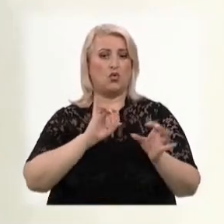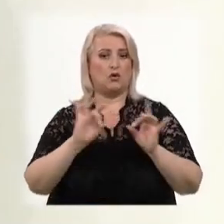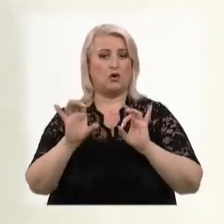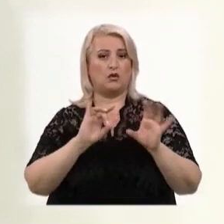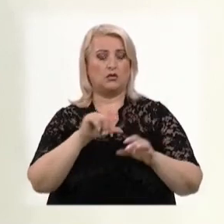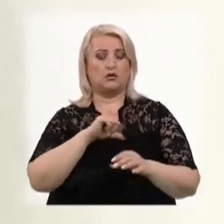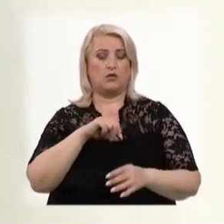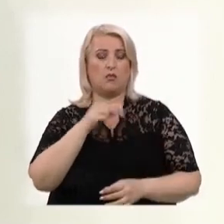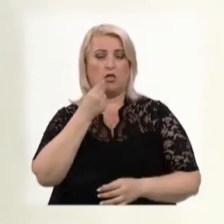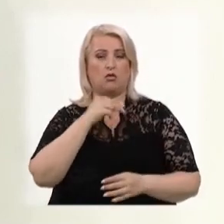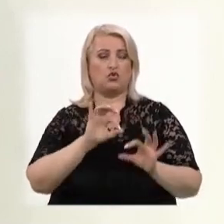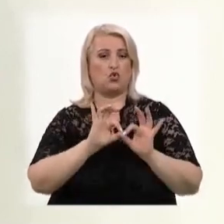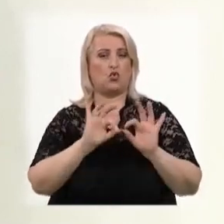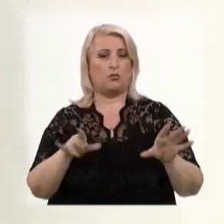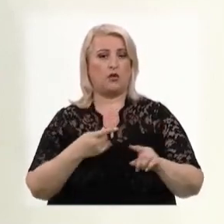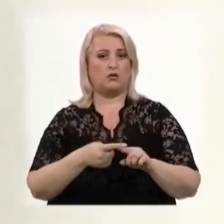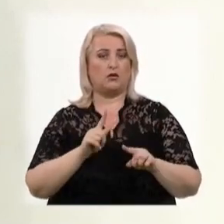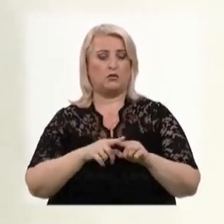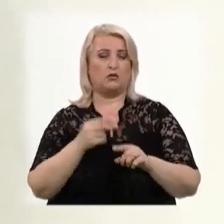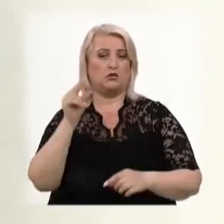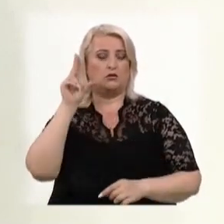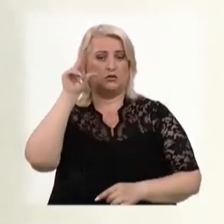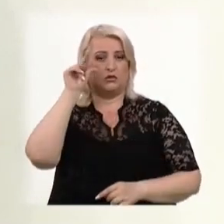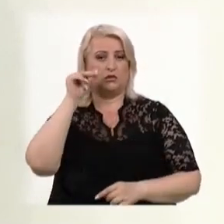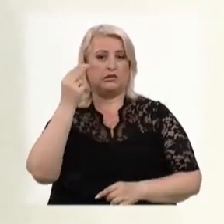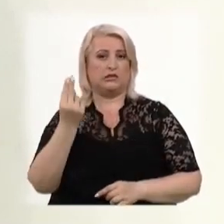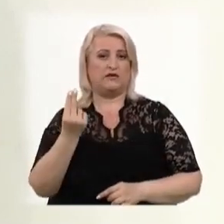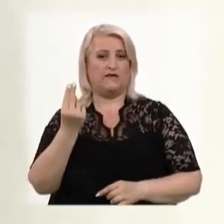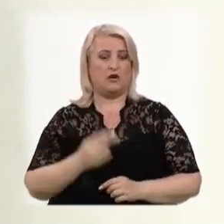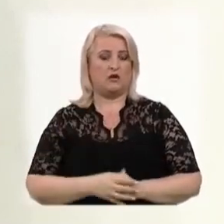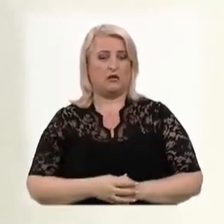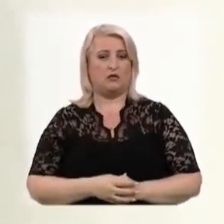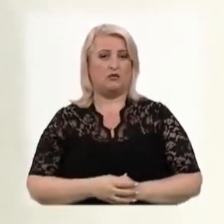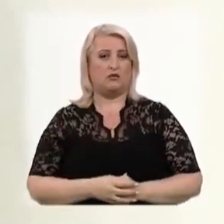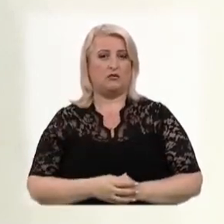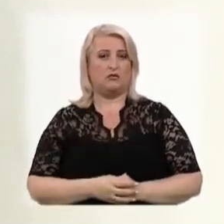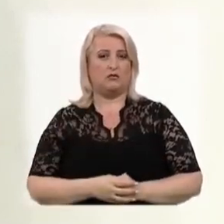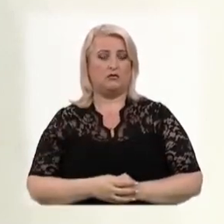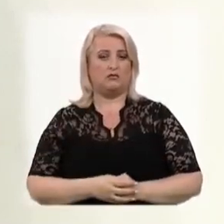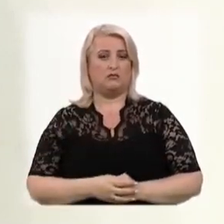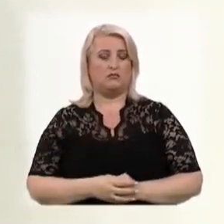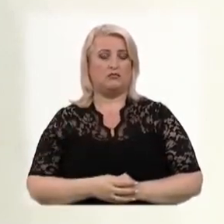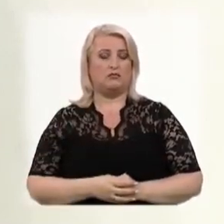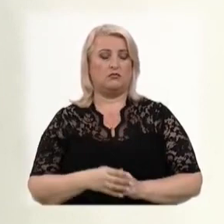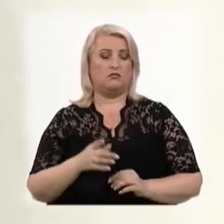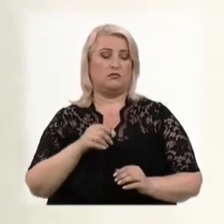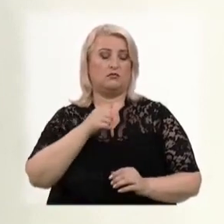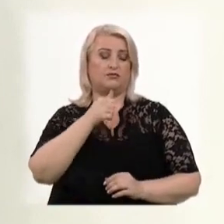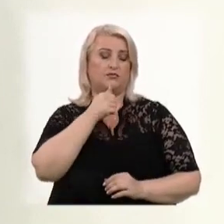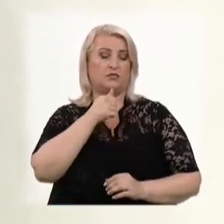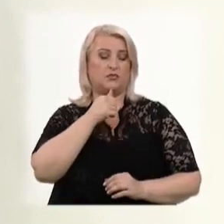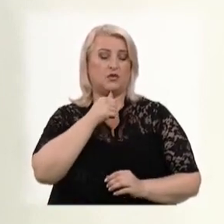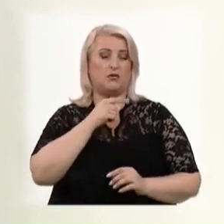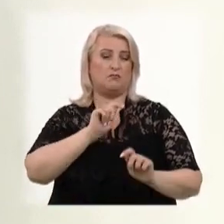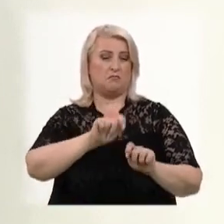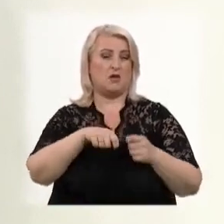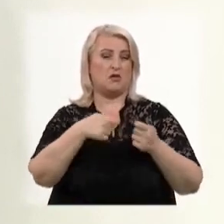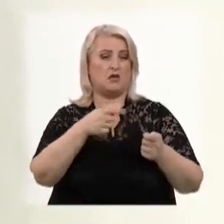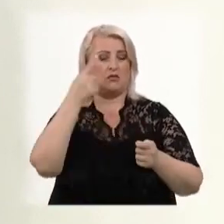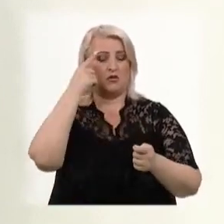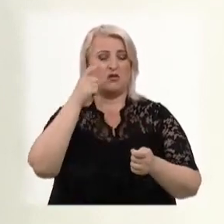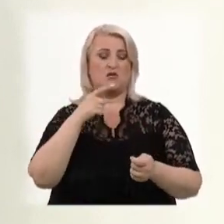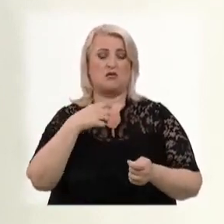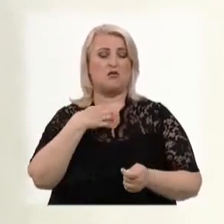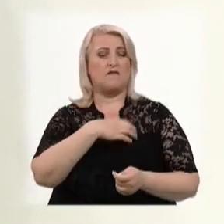cea mai bună argument este cifra și încerc să exprime întotdeauna un gând nu